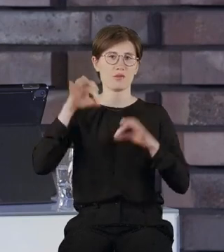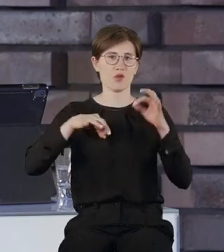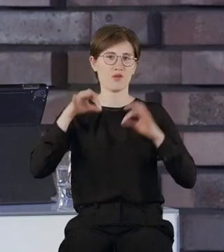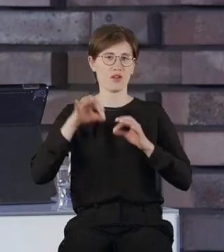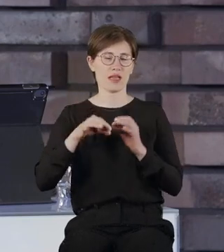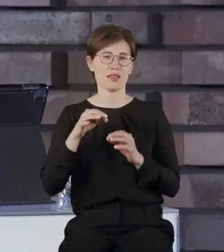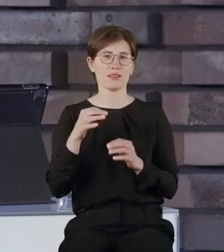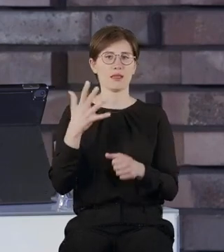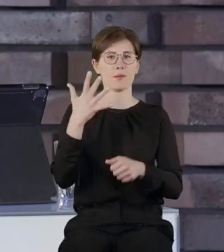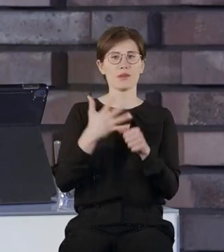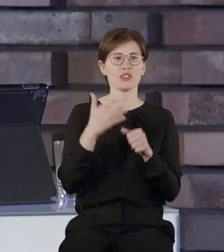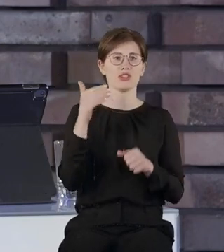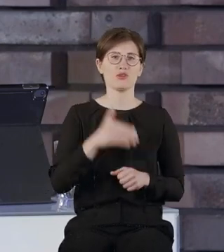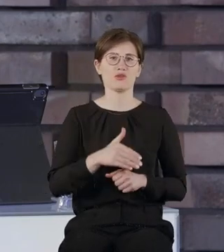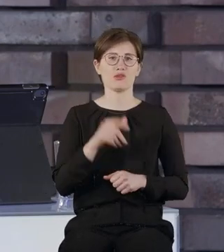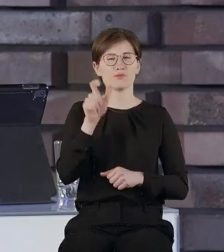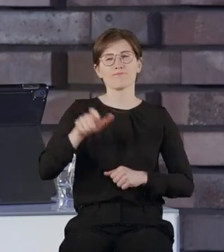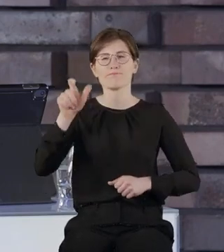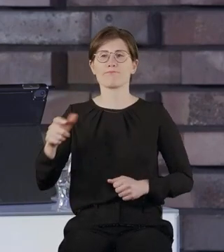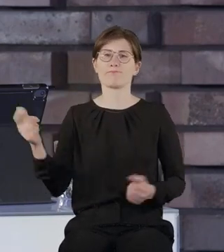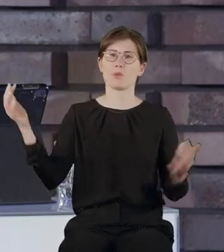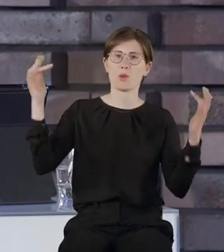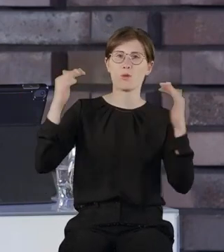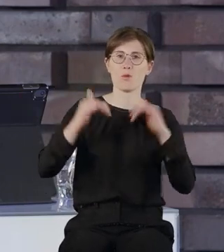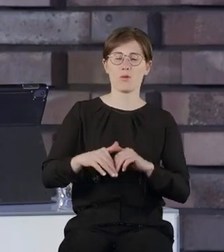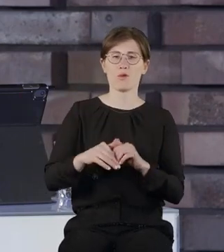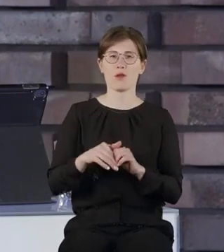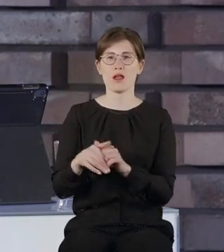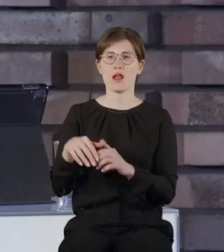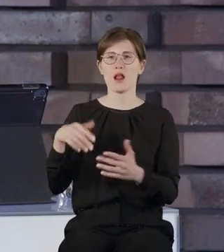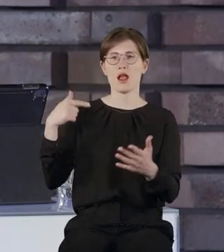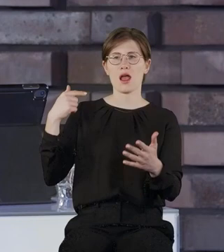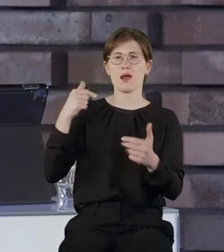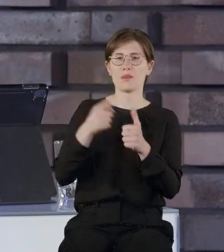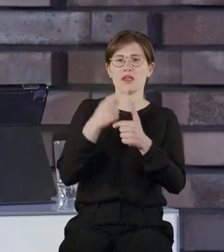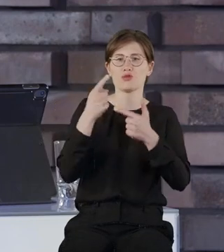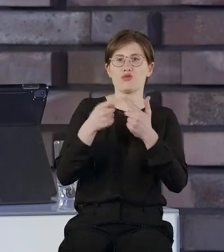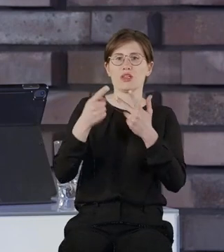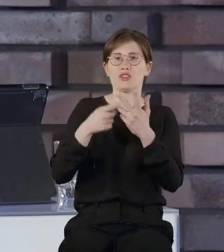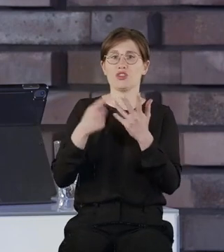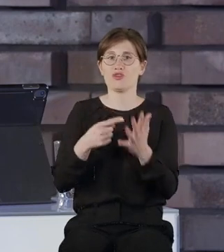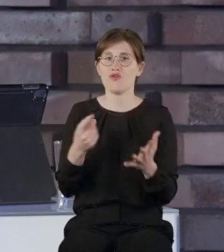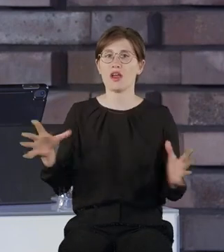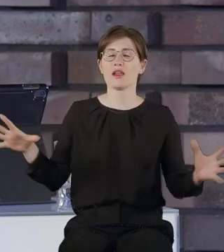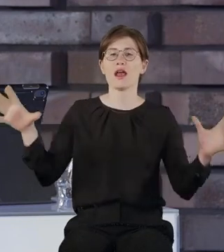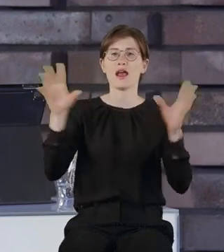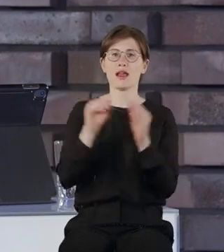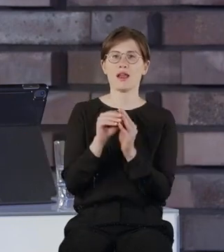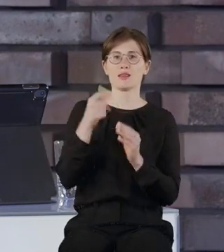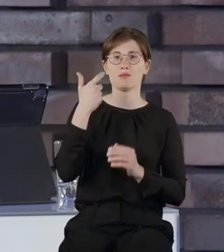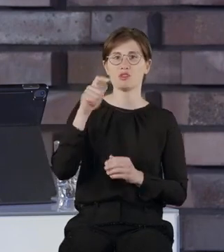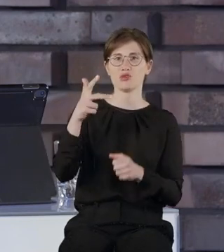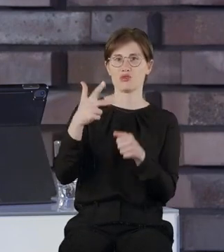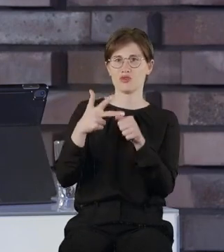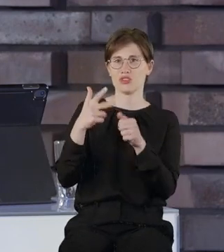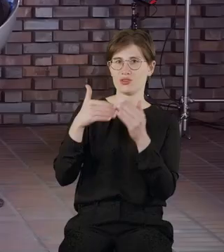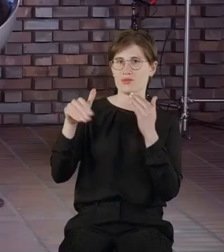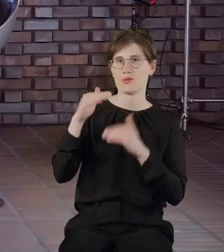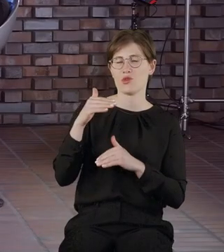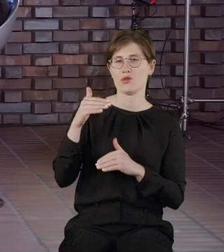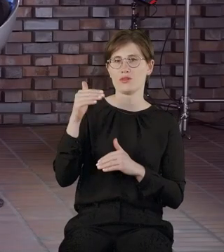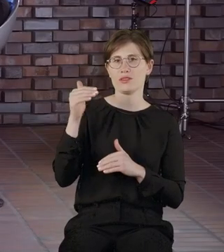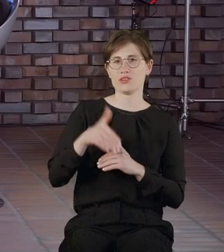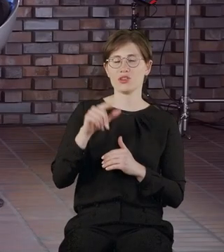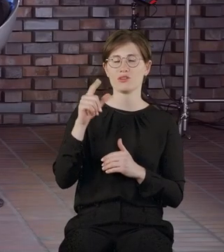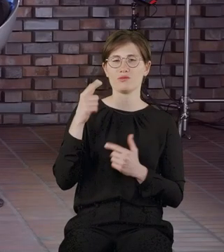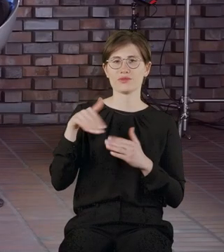odwiedziło ponad 50 tysięcy uczestników, a dotychczasowe edycje przyciągnęły ponad 130 tysięcy osób.